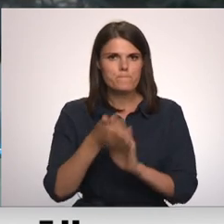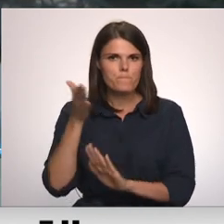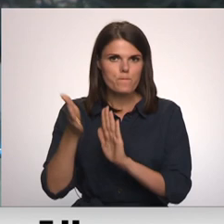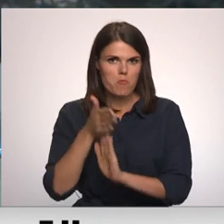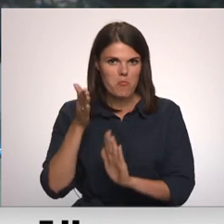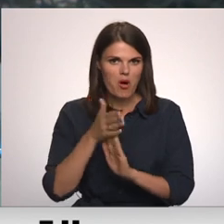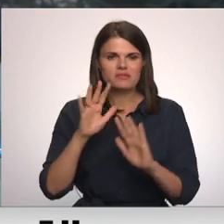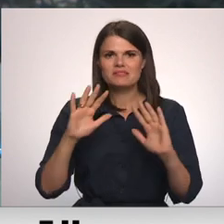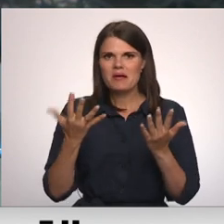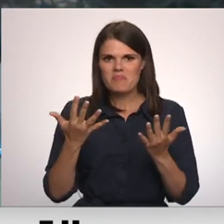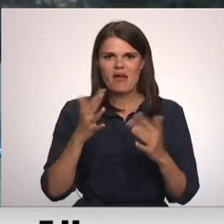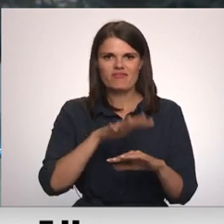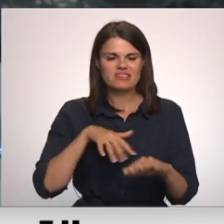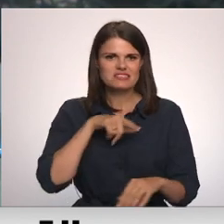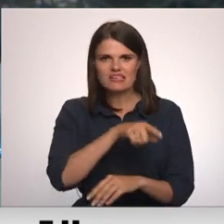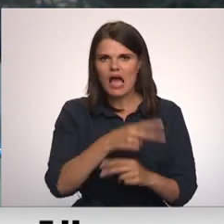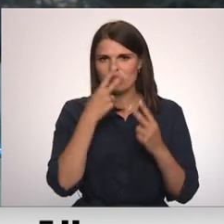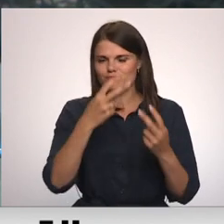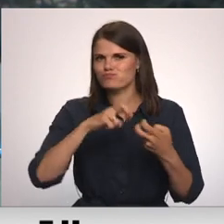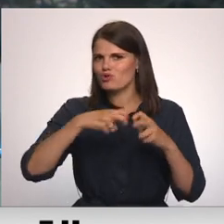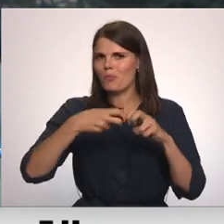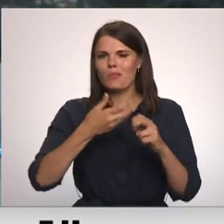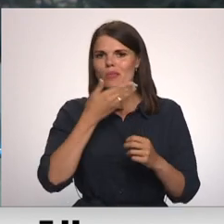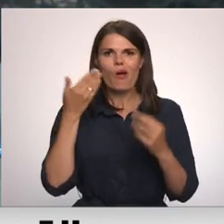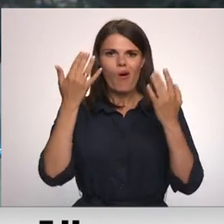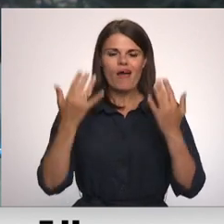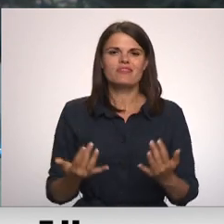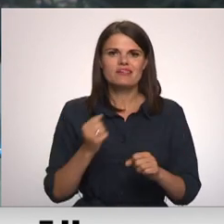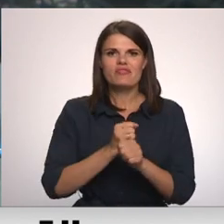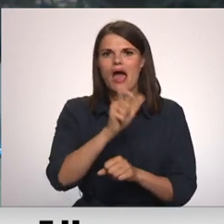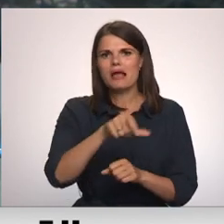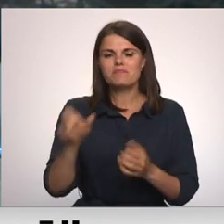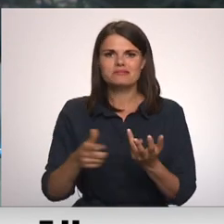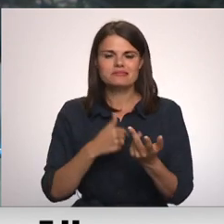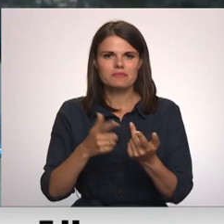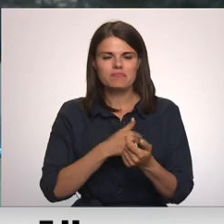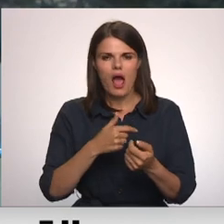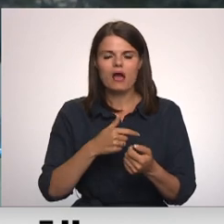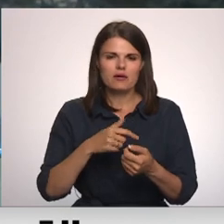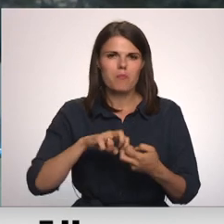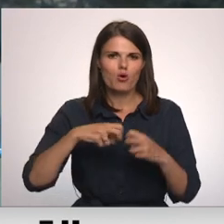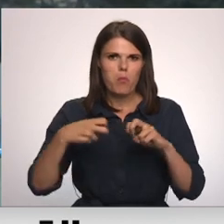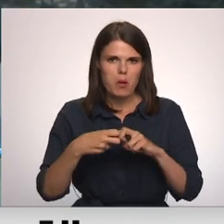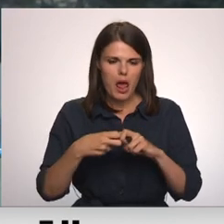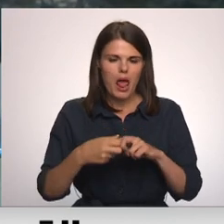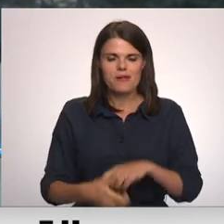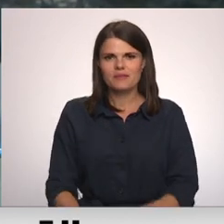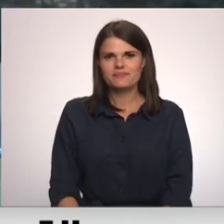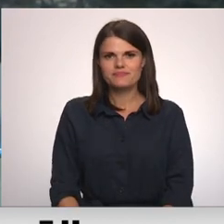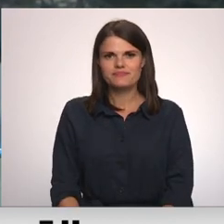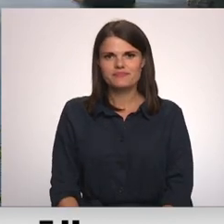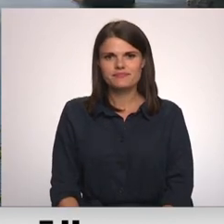pelnījusi nerisinot darba spēku problēmu un nespējot panākt efektivitāti publiskā sektorā. Plašāk Iļas Kozina